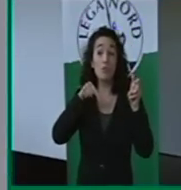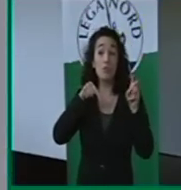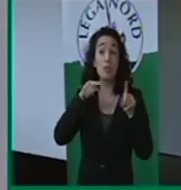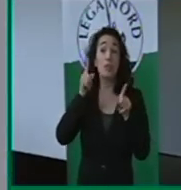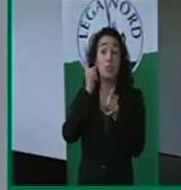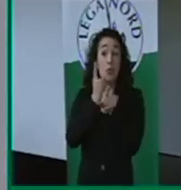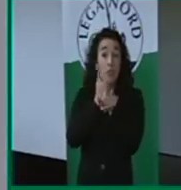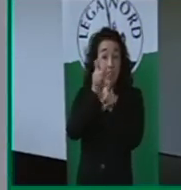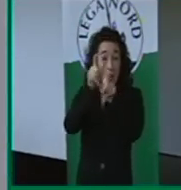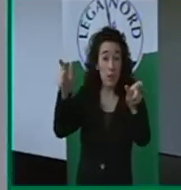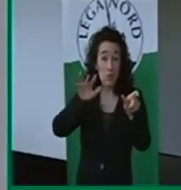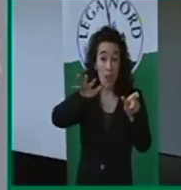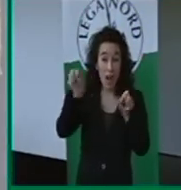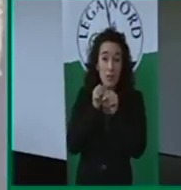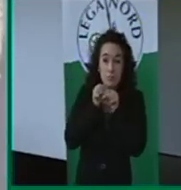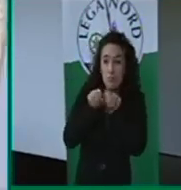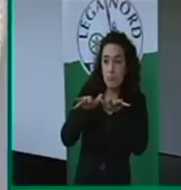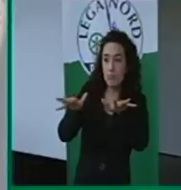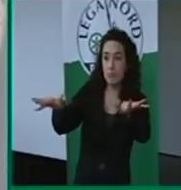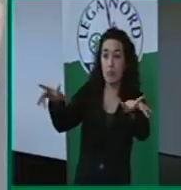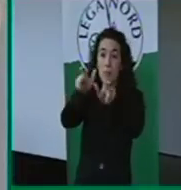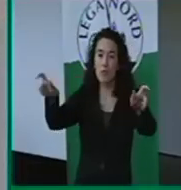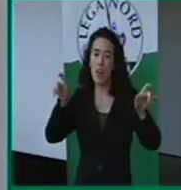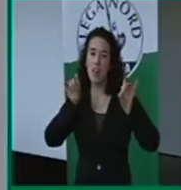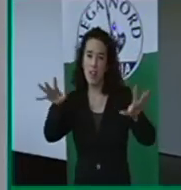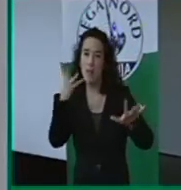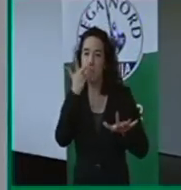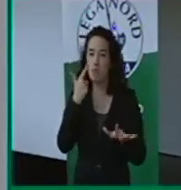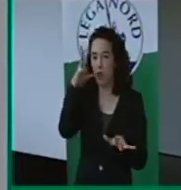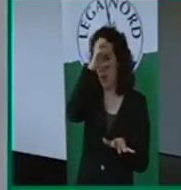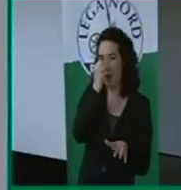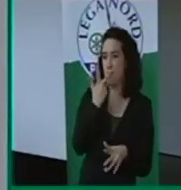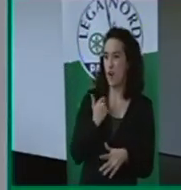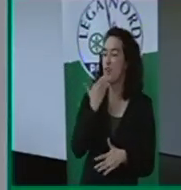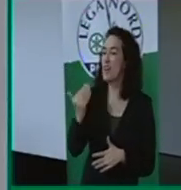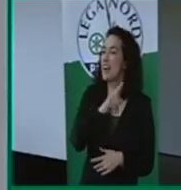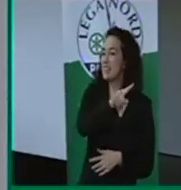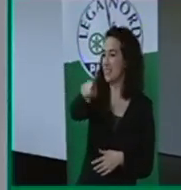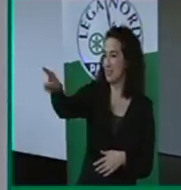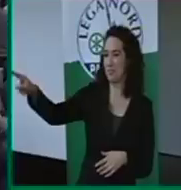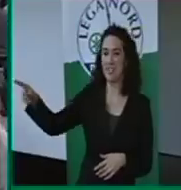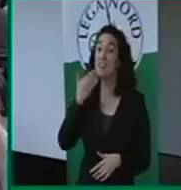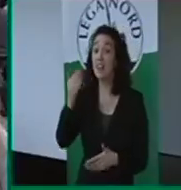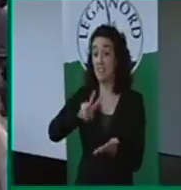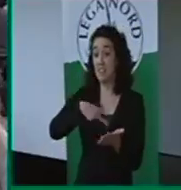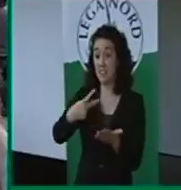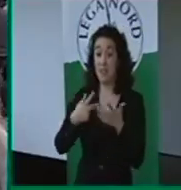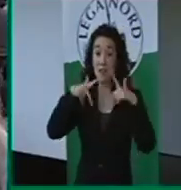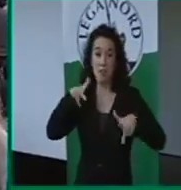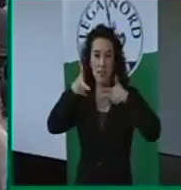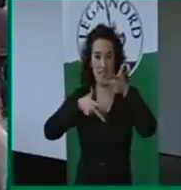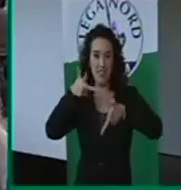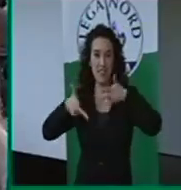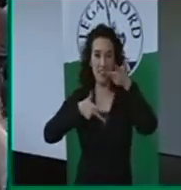che ha la mente libera e ha voglia di capire Quindi grazie a tutti grazie all'interprete per la lingua dei